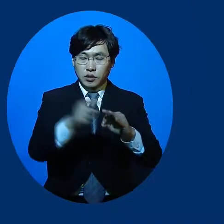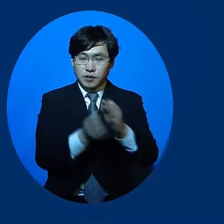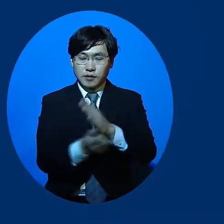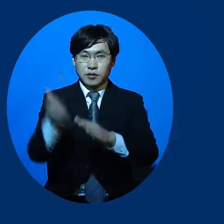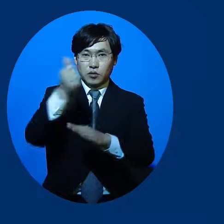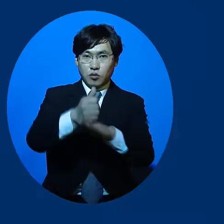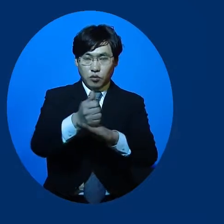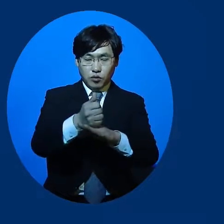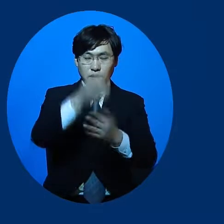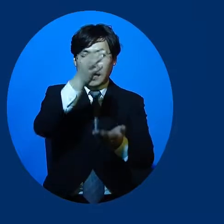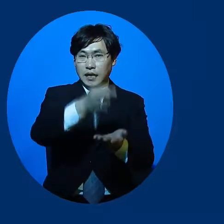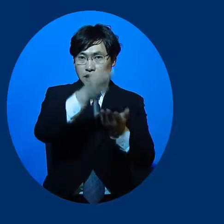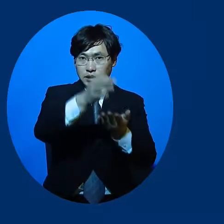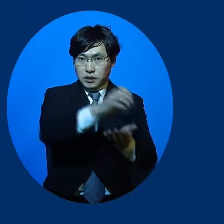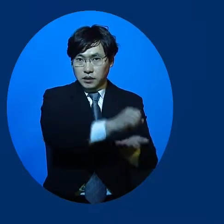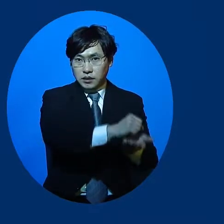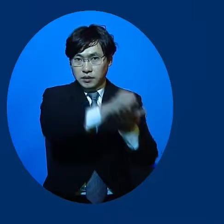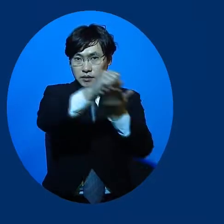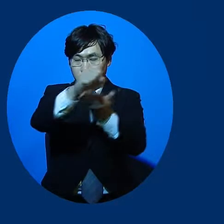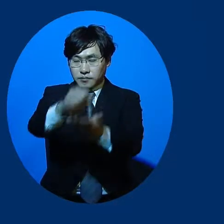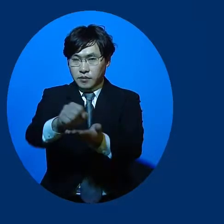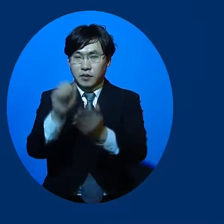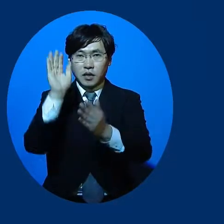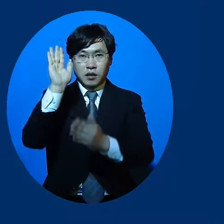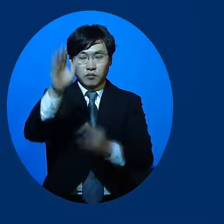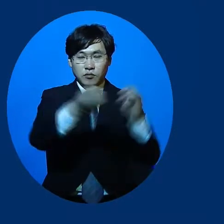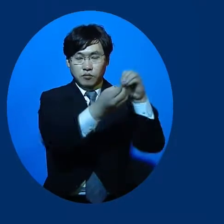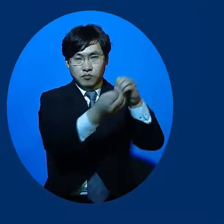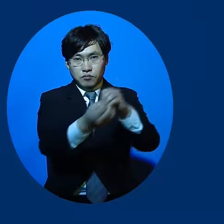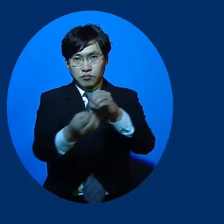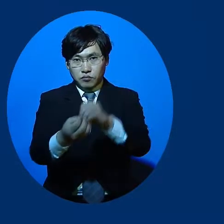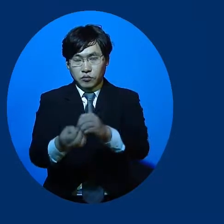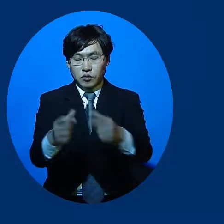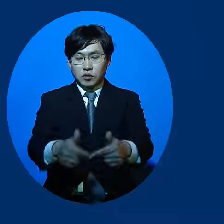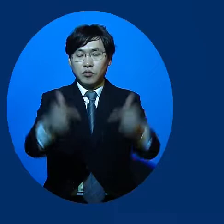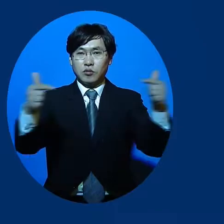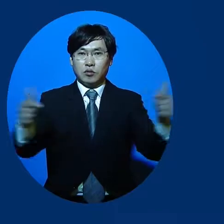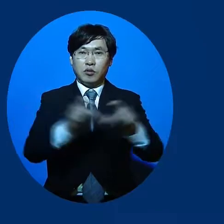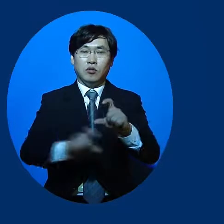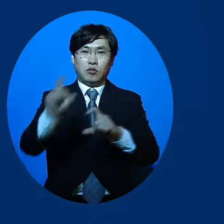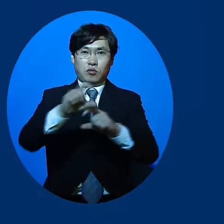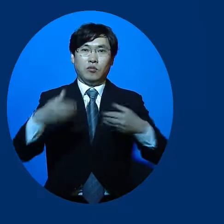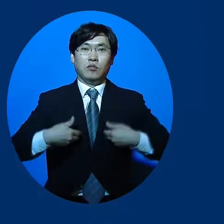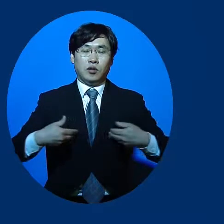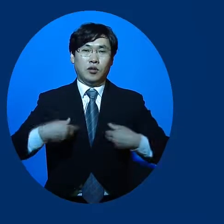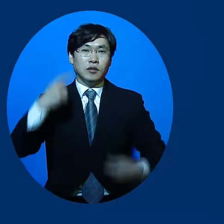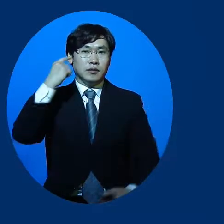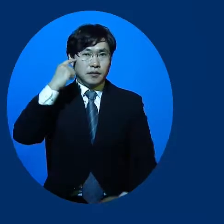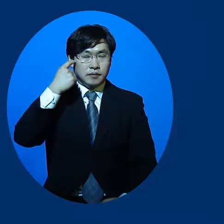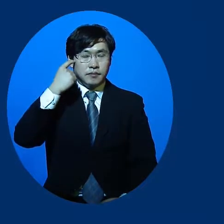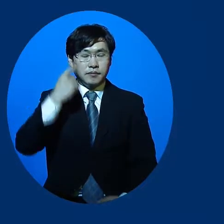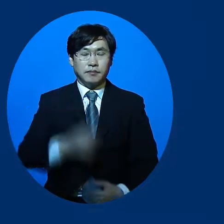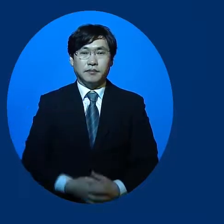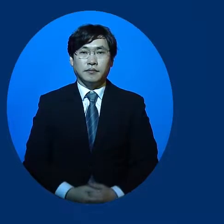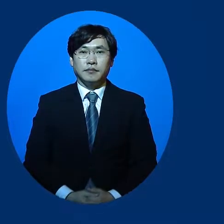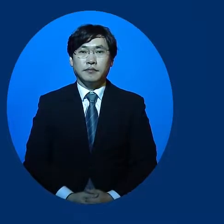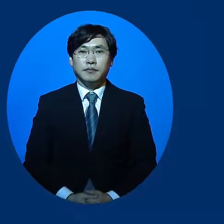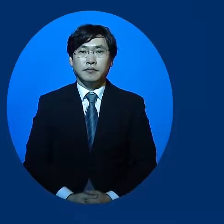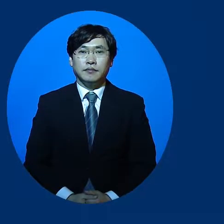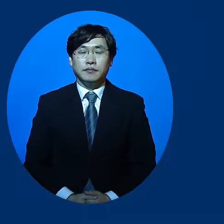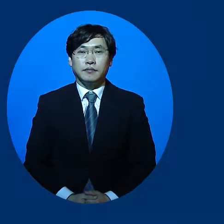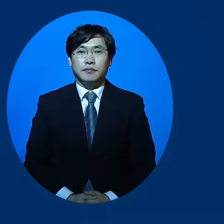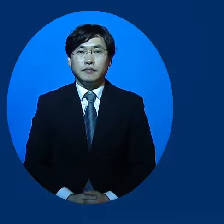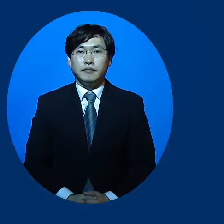이런 값진 성과는 이를 유지하고 확대할 소중한 우리의 유산으로 지켜나가야 할 필요가 있을 것으로